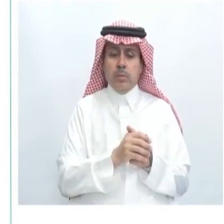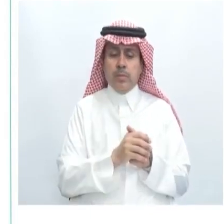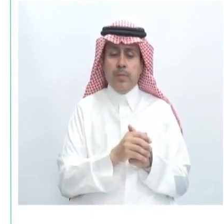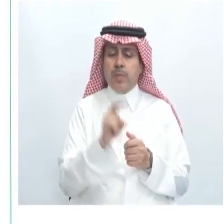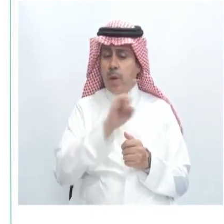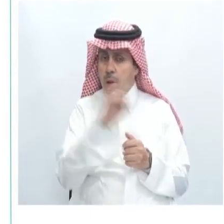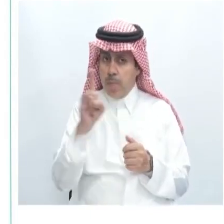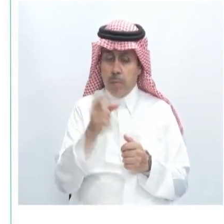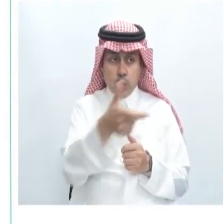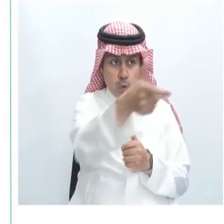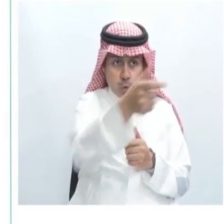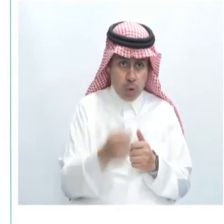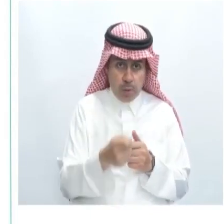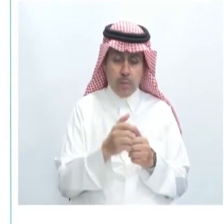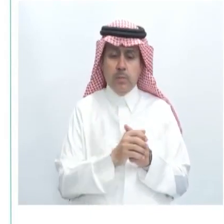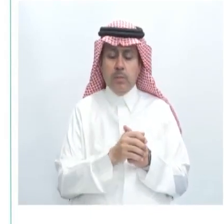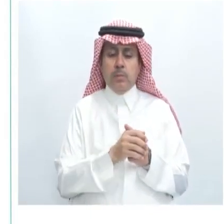لن يقوم بشراء